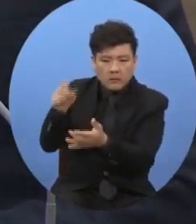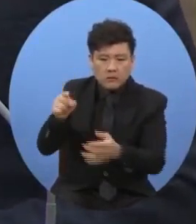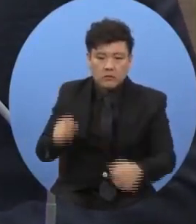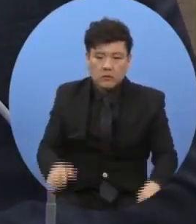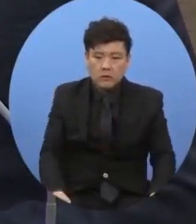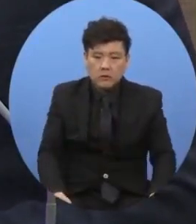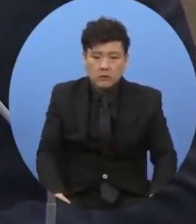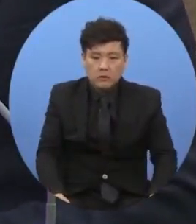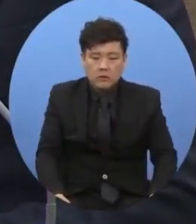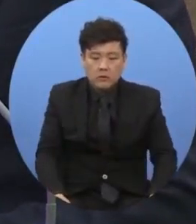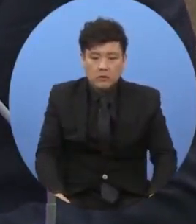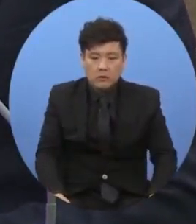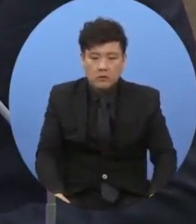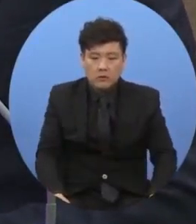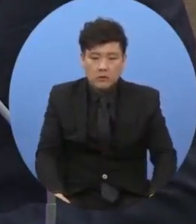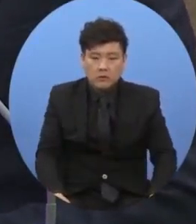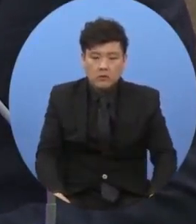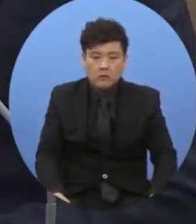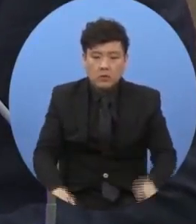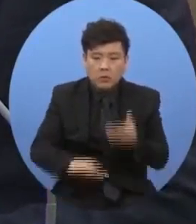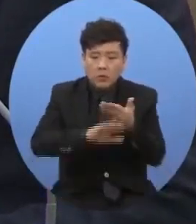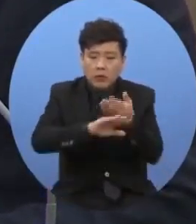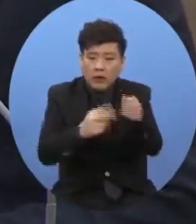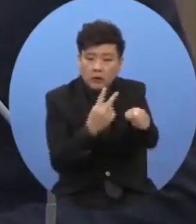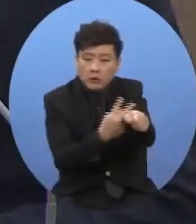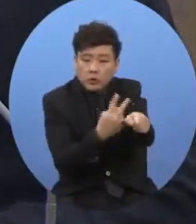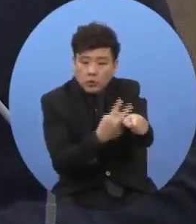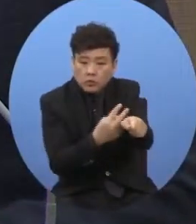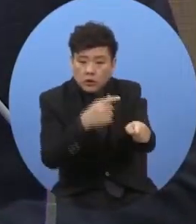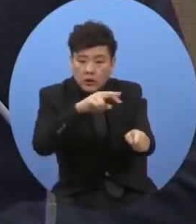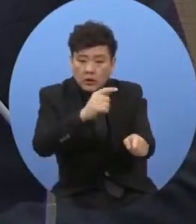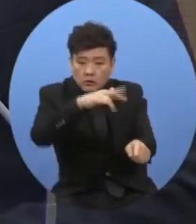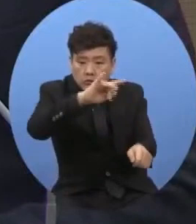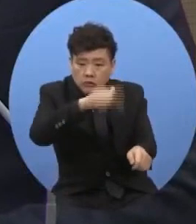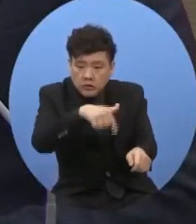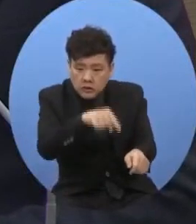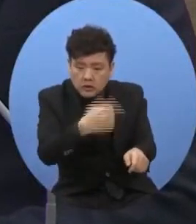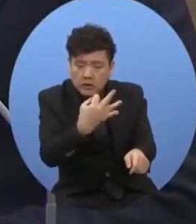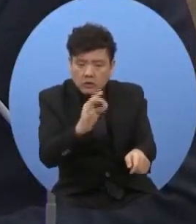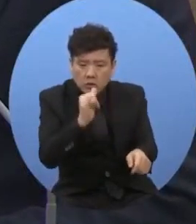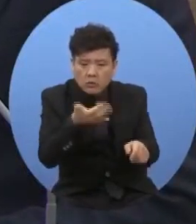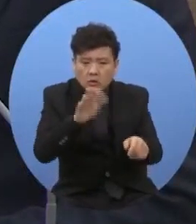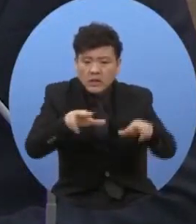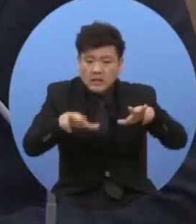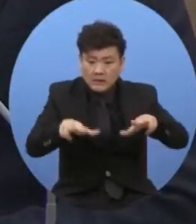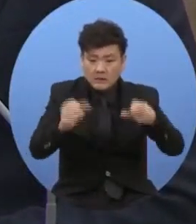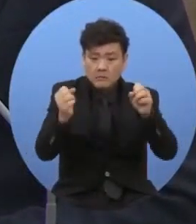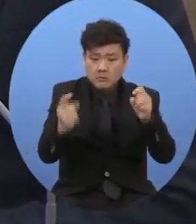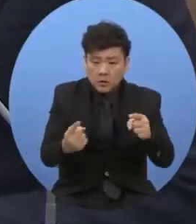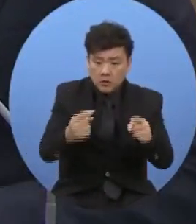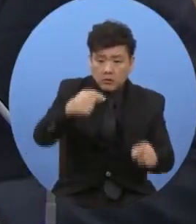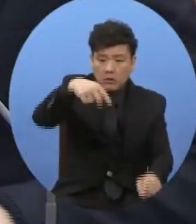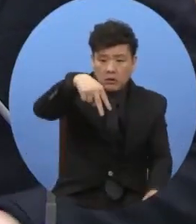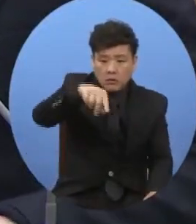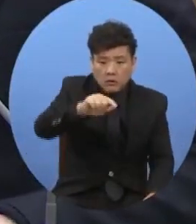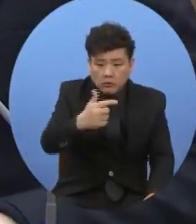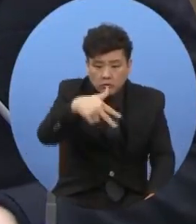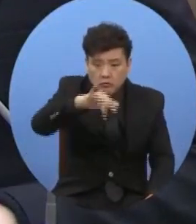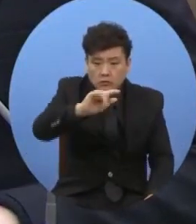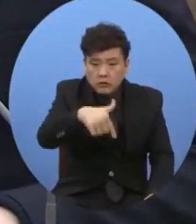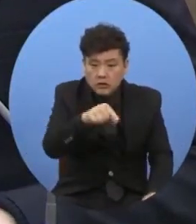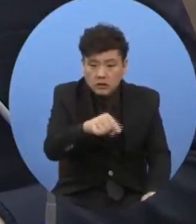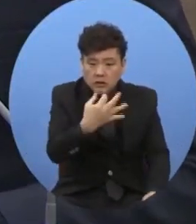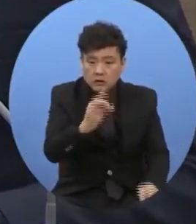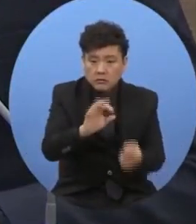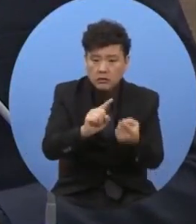신목초 교사도 있고 예, 그래서 그렇습니다. 다른 교사들의 순직 인정도 있는 것 같습니다. 이번 좀 기회에 좀 순직 인정에 대한 새로운 패러다임이 좀 정립될